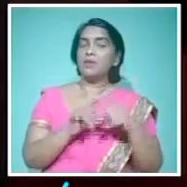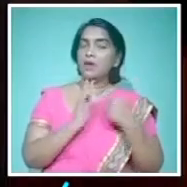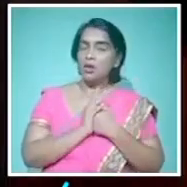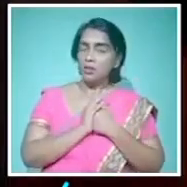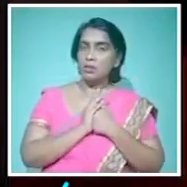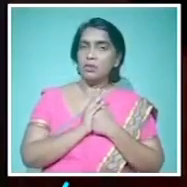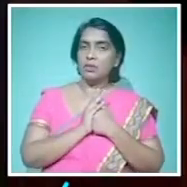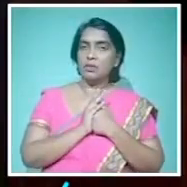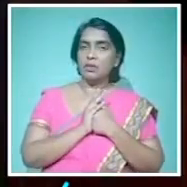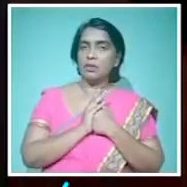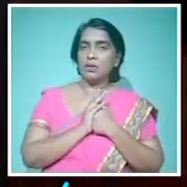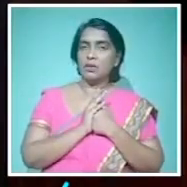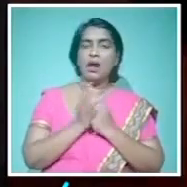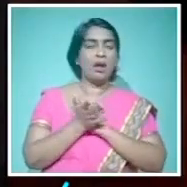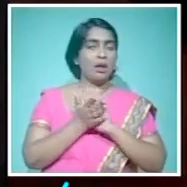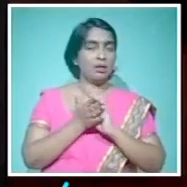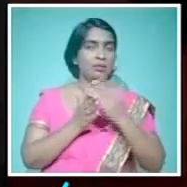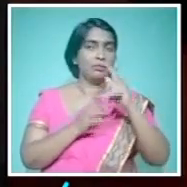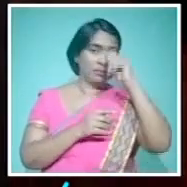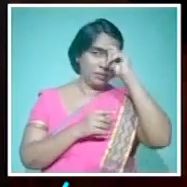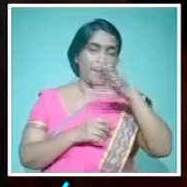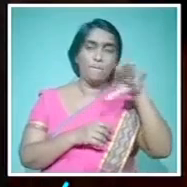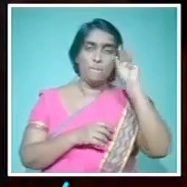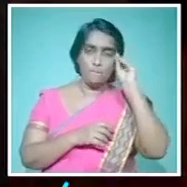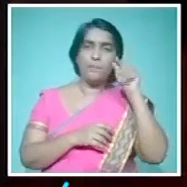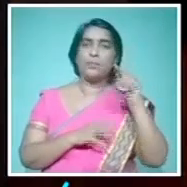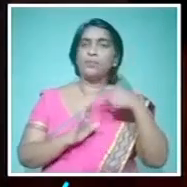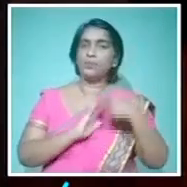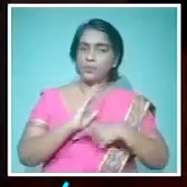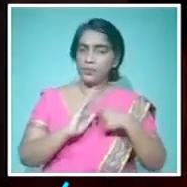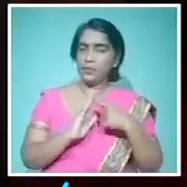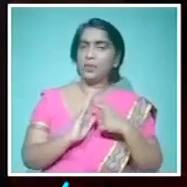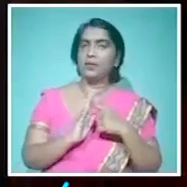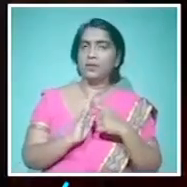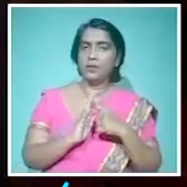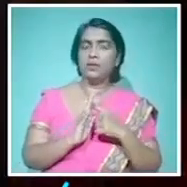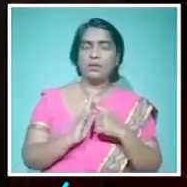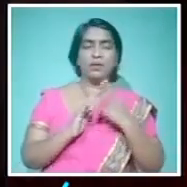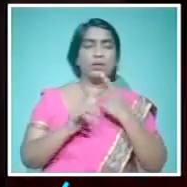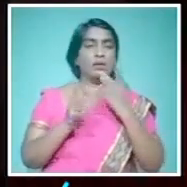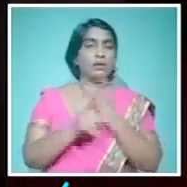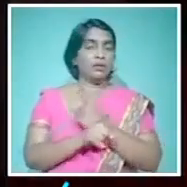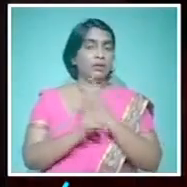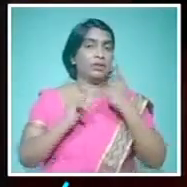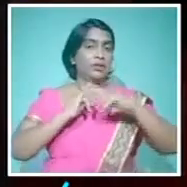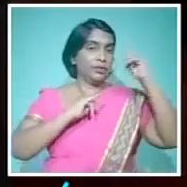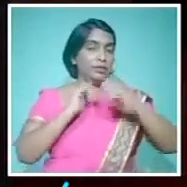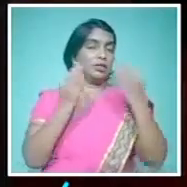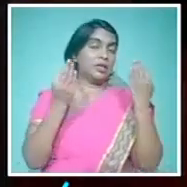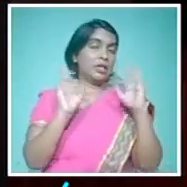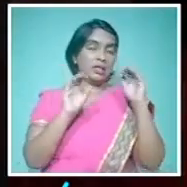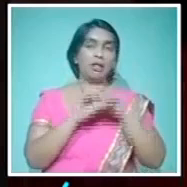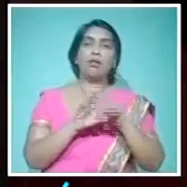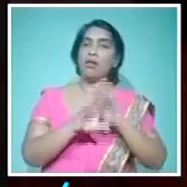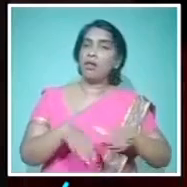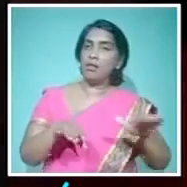हकीम मंत्री तुमात पिलिगन्नो मे रटे शास्त्रीय निदास विश्वविद्यालय तुल तीयनोने